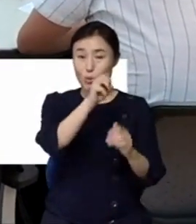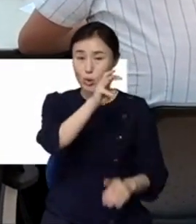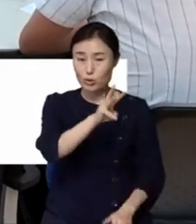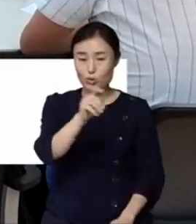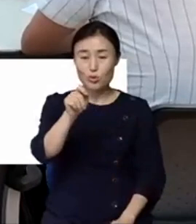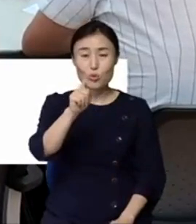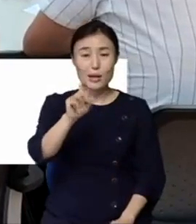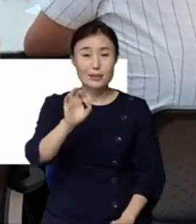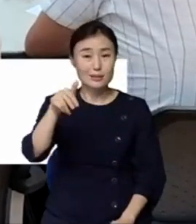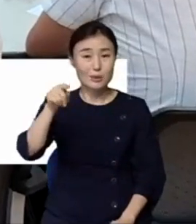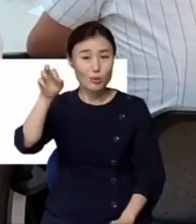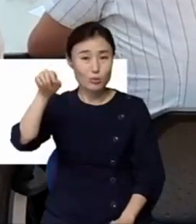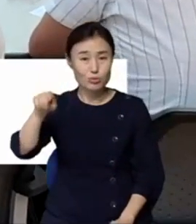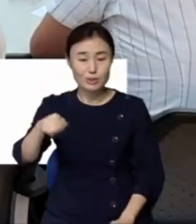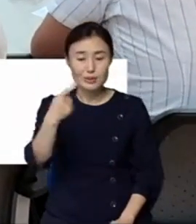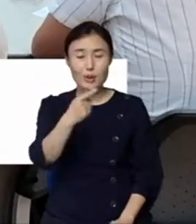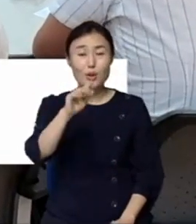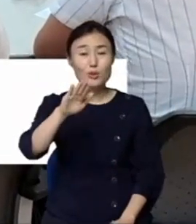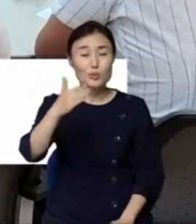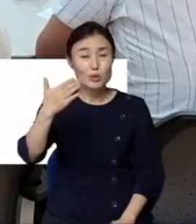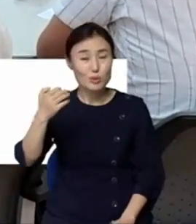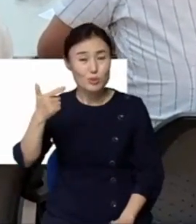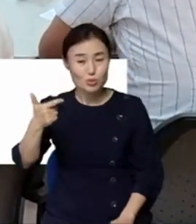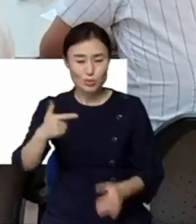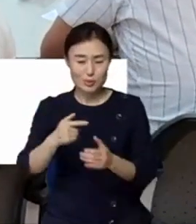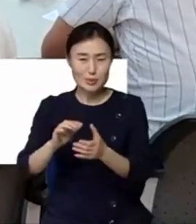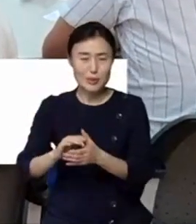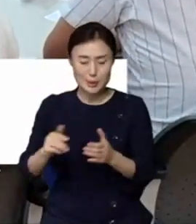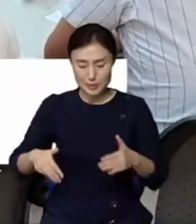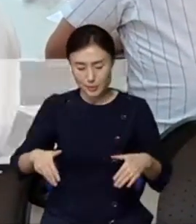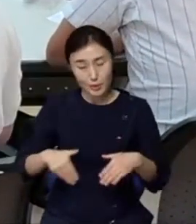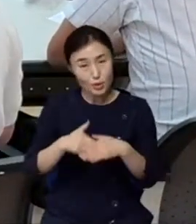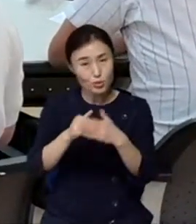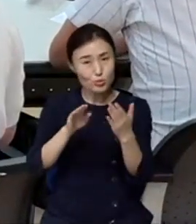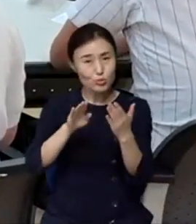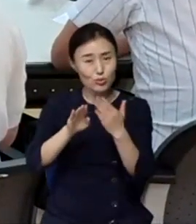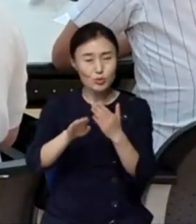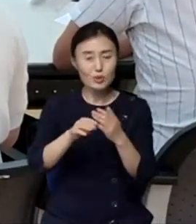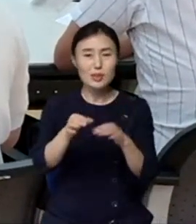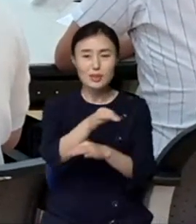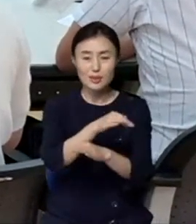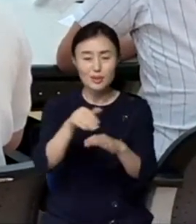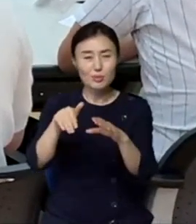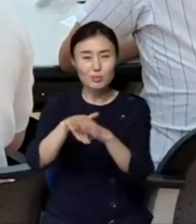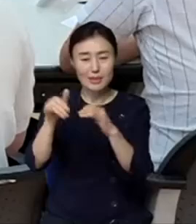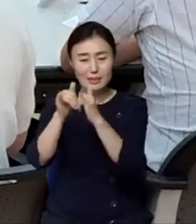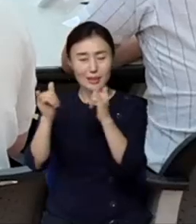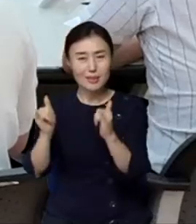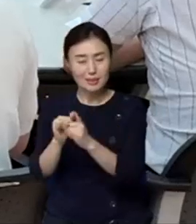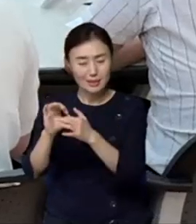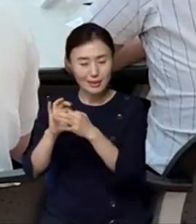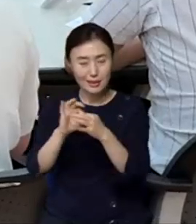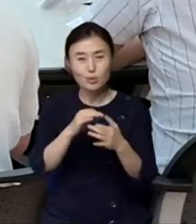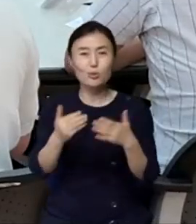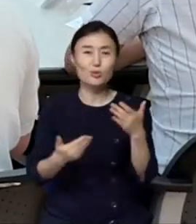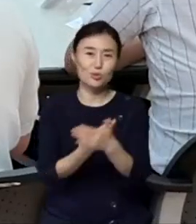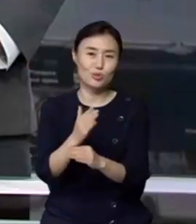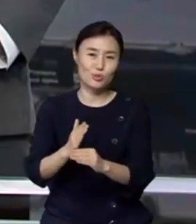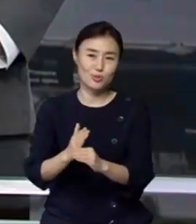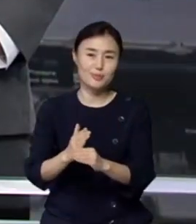광저우시는 지난 1996년 자매결연 이후 경제, 문화, 사회 분야에서 교류를 이어오고 있습니다.